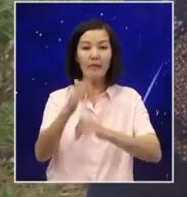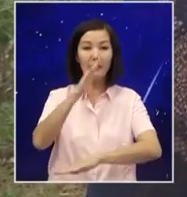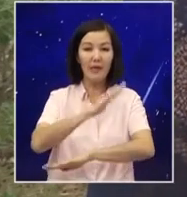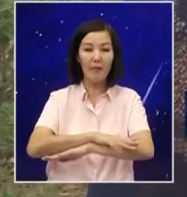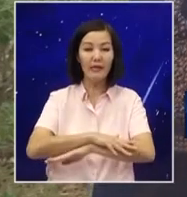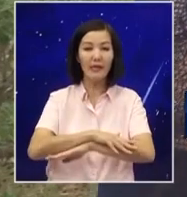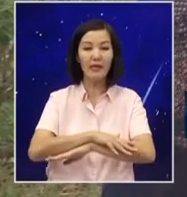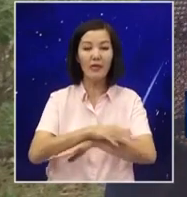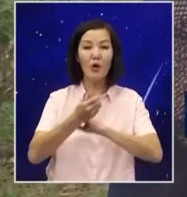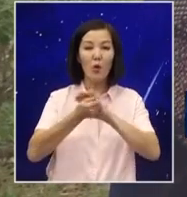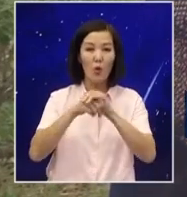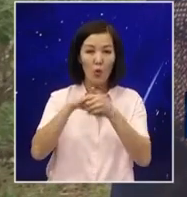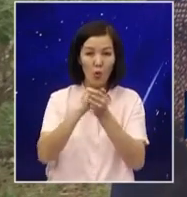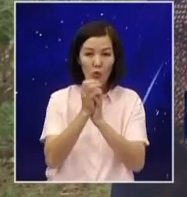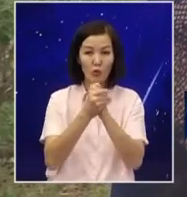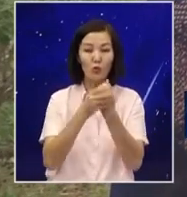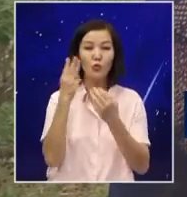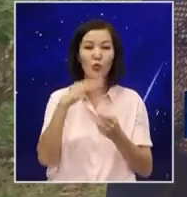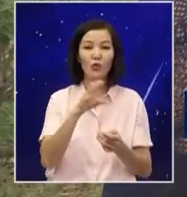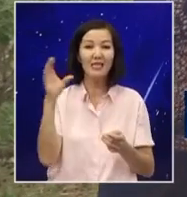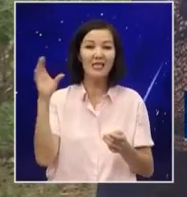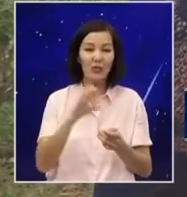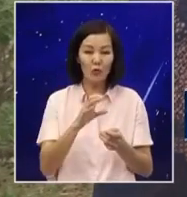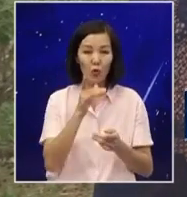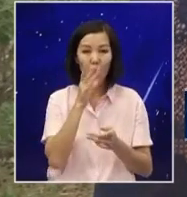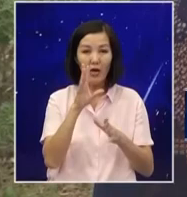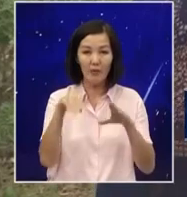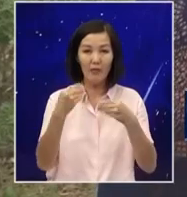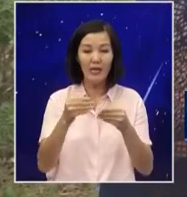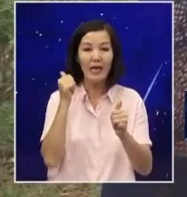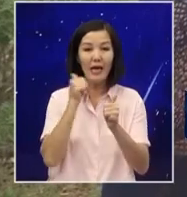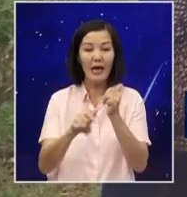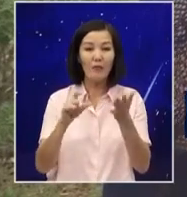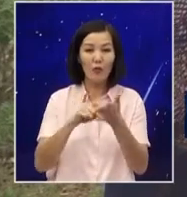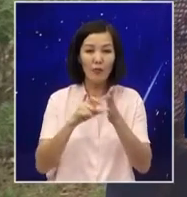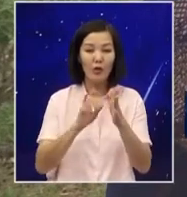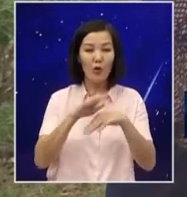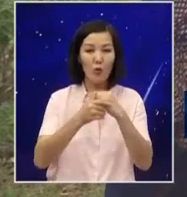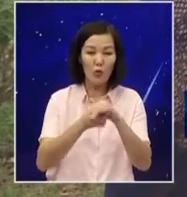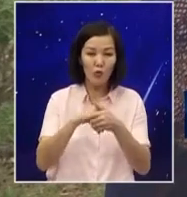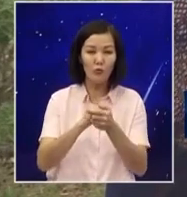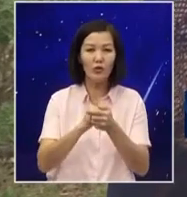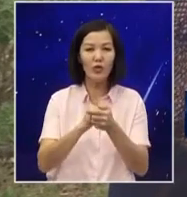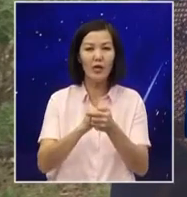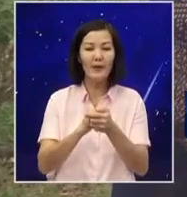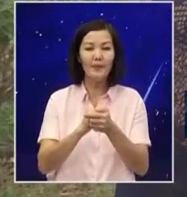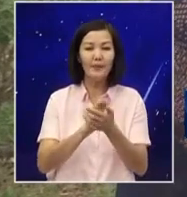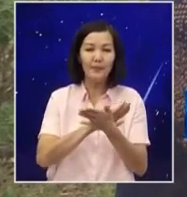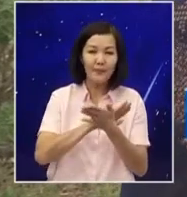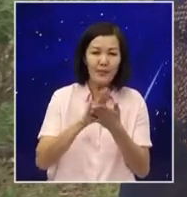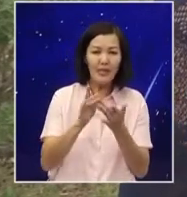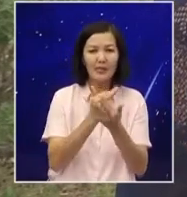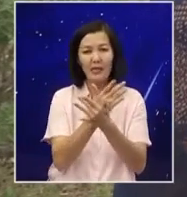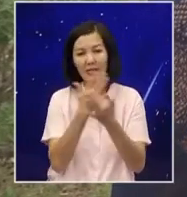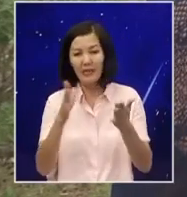балалардың қолдарын жуу 30 секунд жүзеге асырады. Әрбір бөлмеде қол жуғыш, санитайзер,